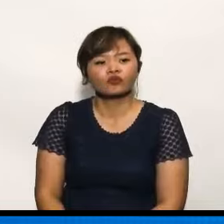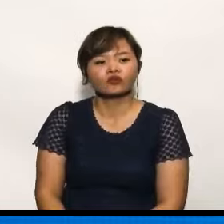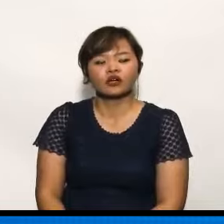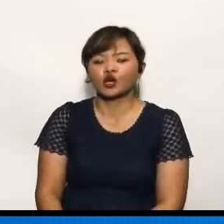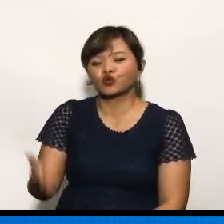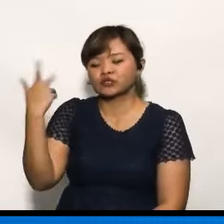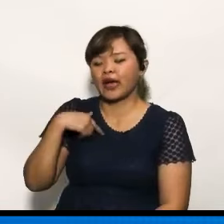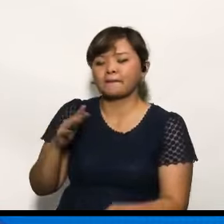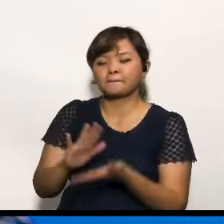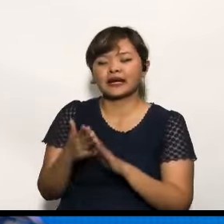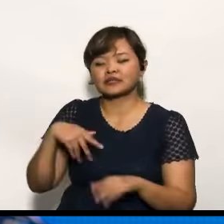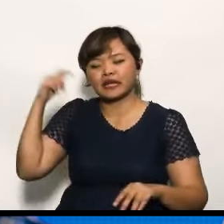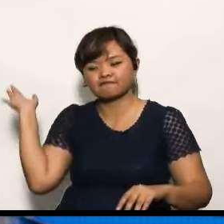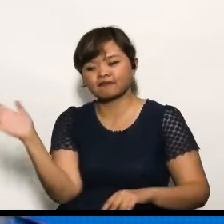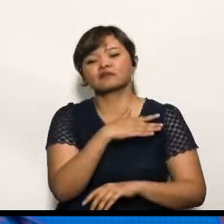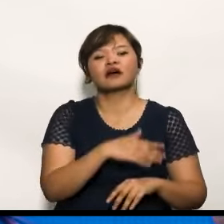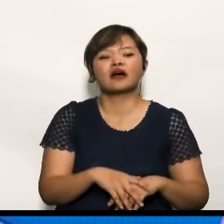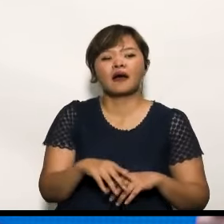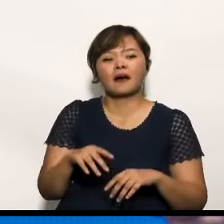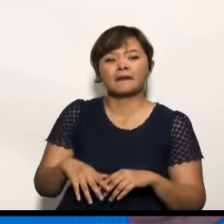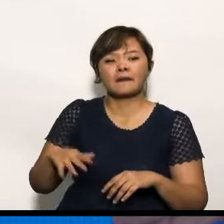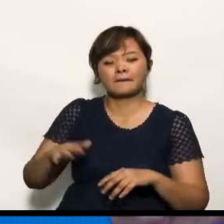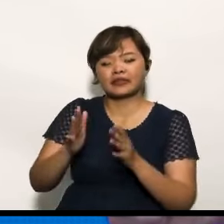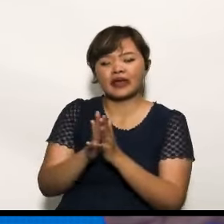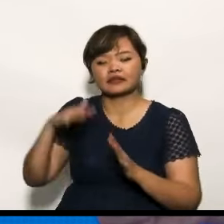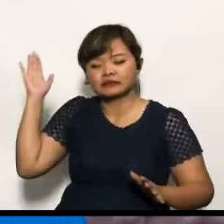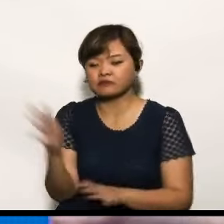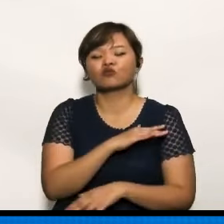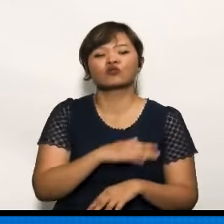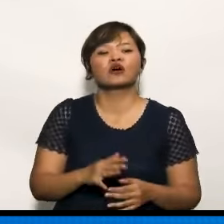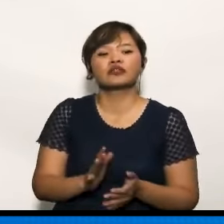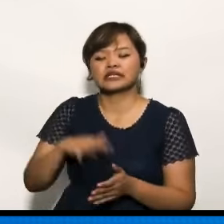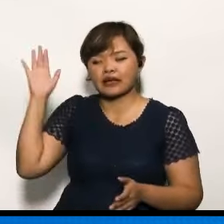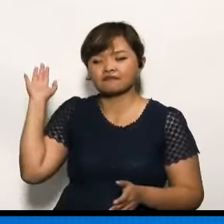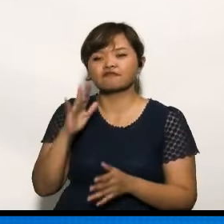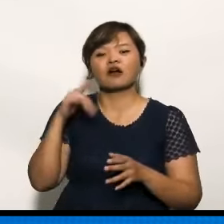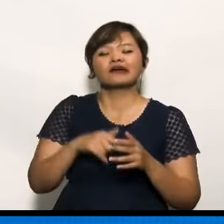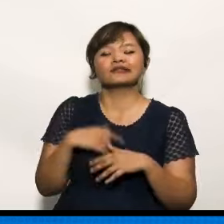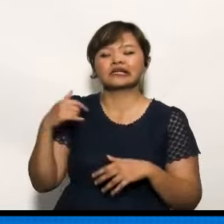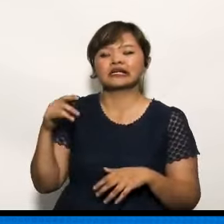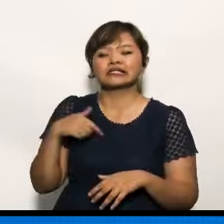Dari sabet marah, terus dia keras banget sampai saya nangis.